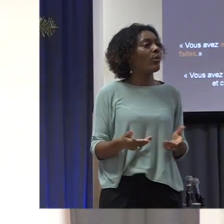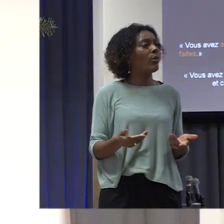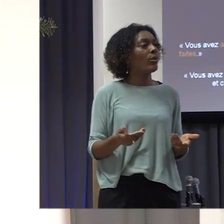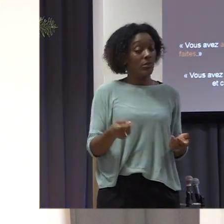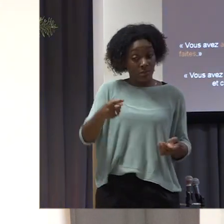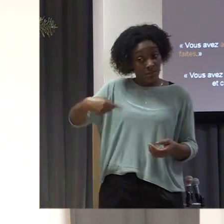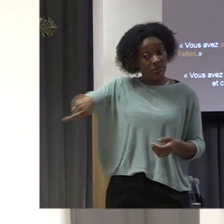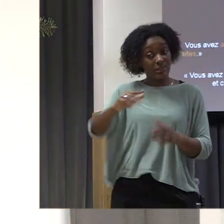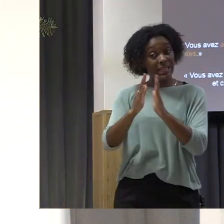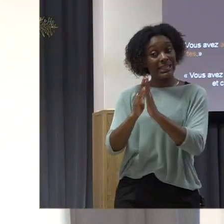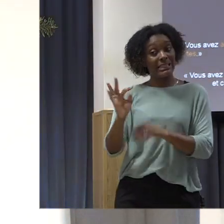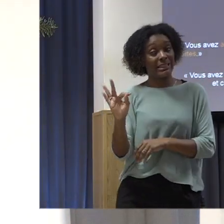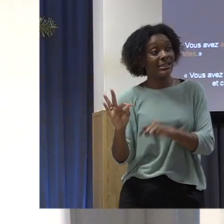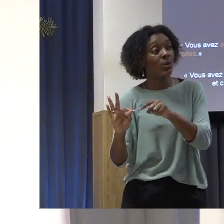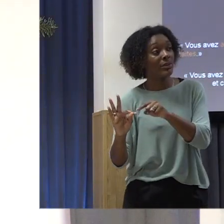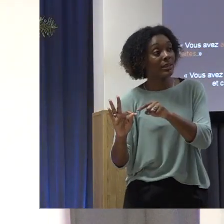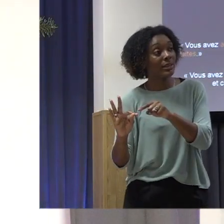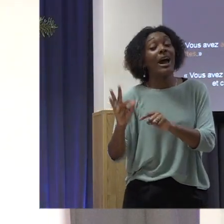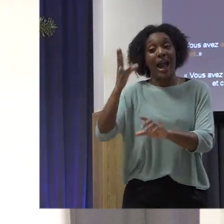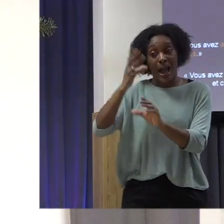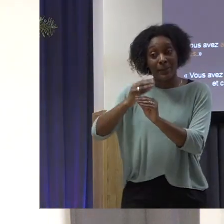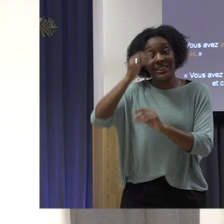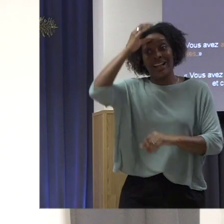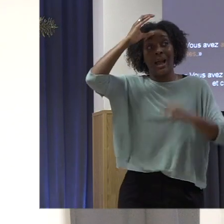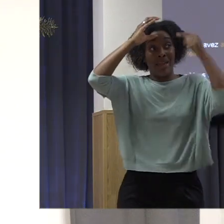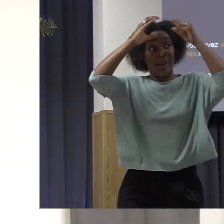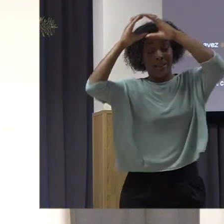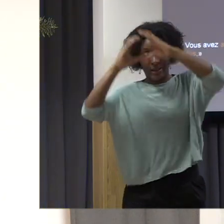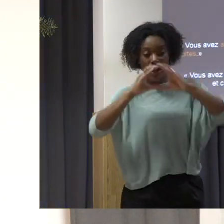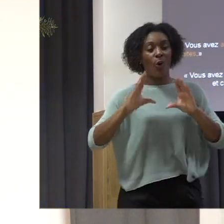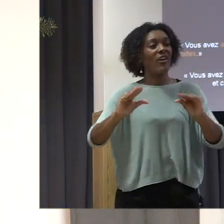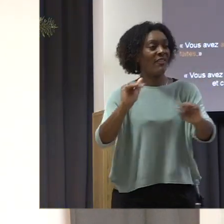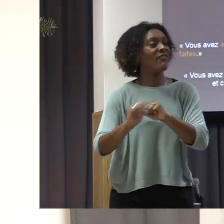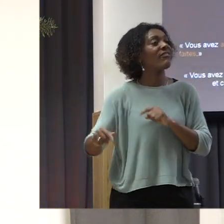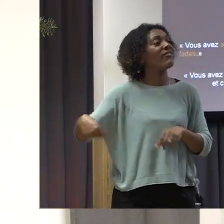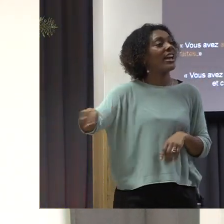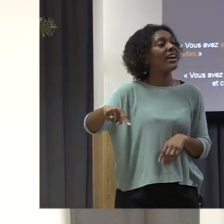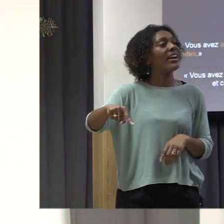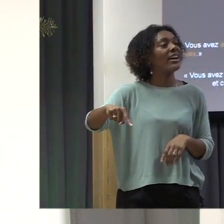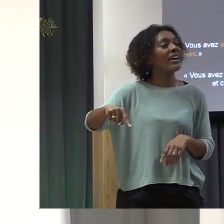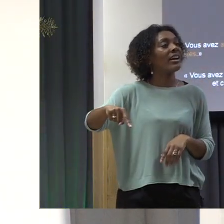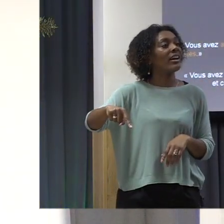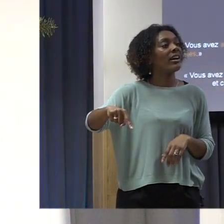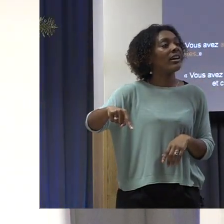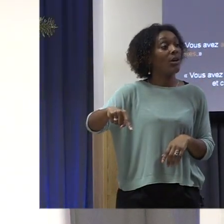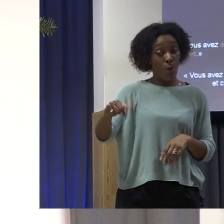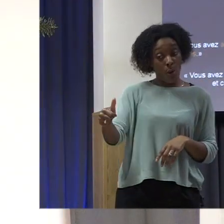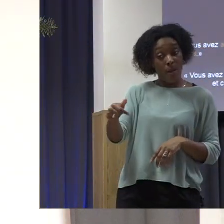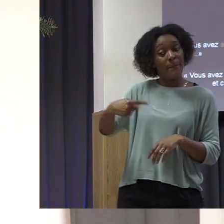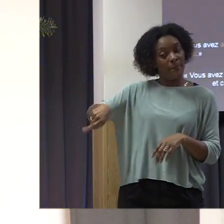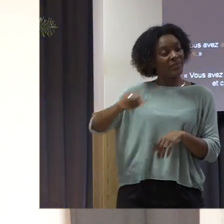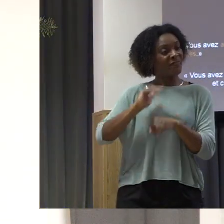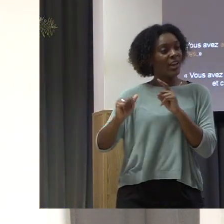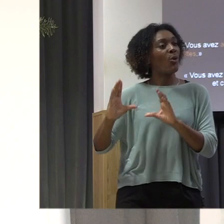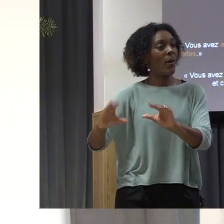appris, mais ils ont mis en application, et c'est ce que nous voyons dans ces deux versets. Vous avez appris comment vous devez vous conduire, et